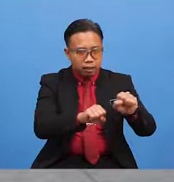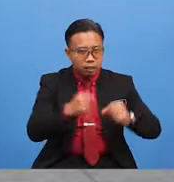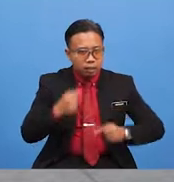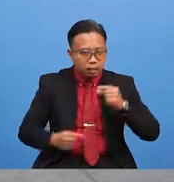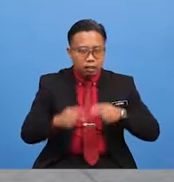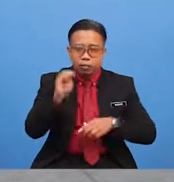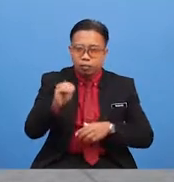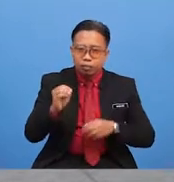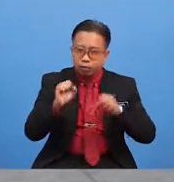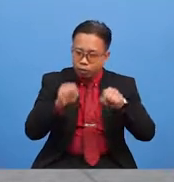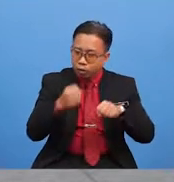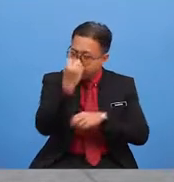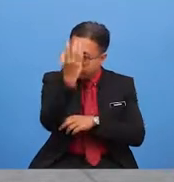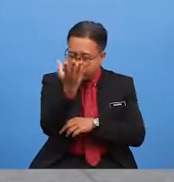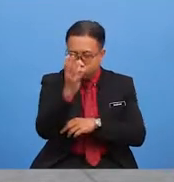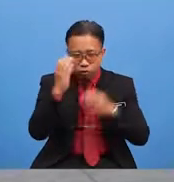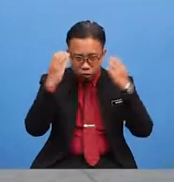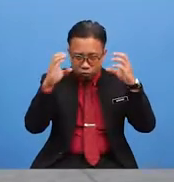murid-murid jelaskan setakat ini?